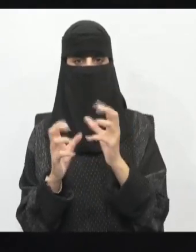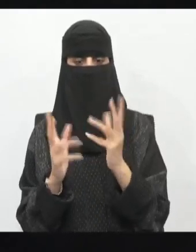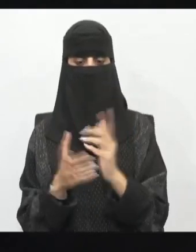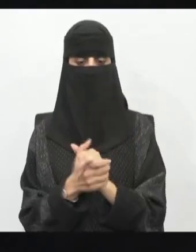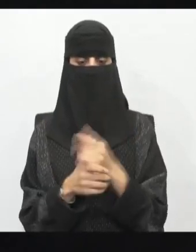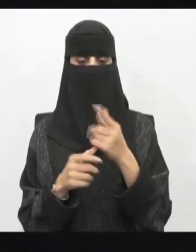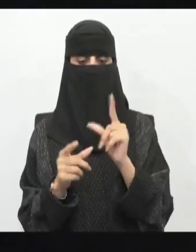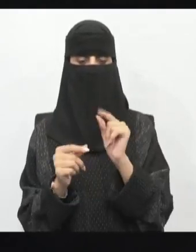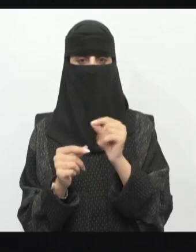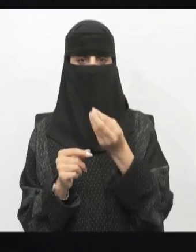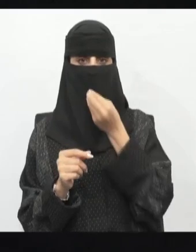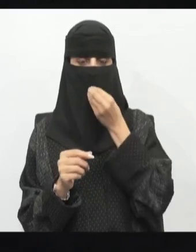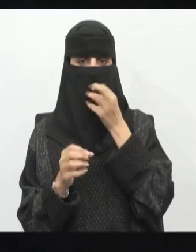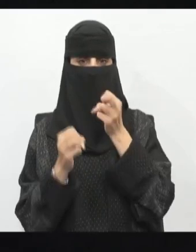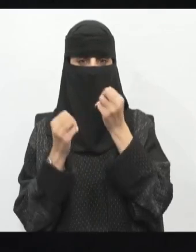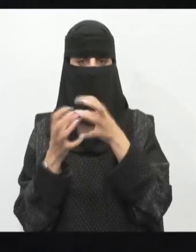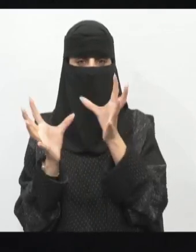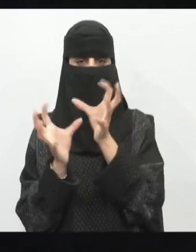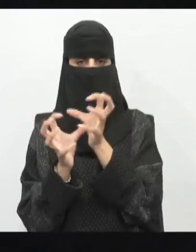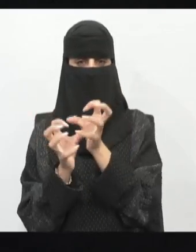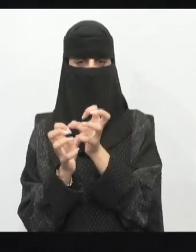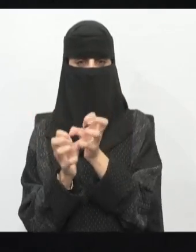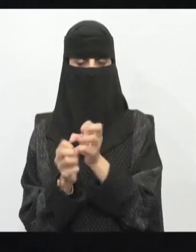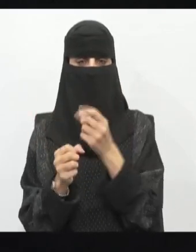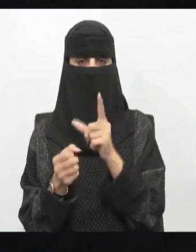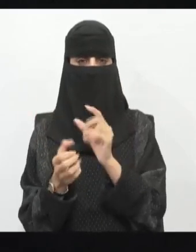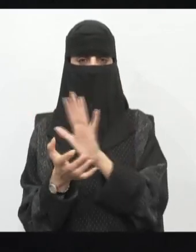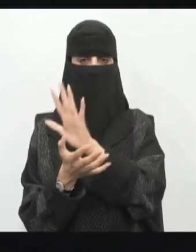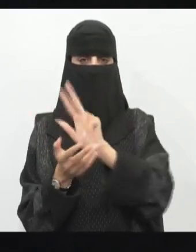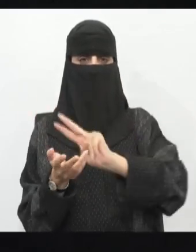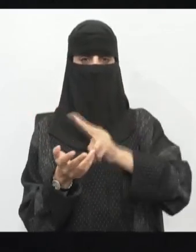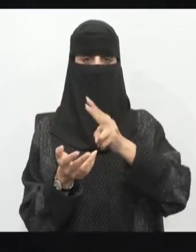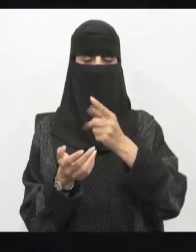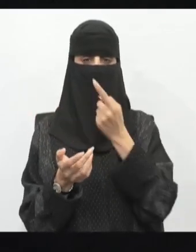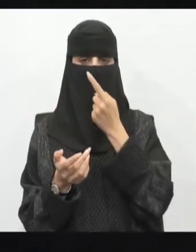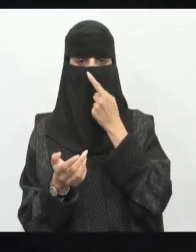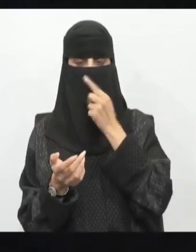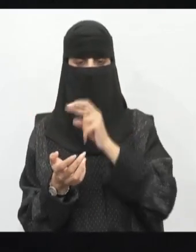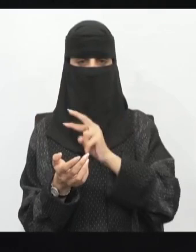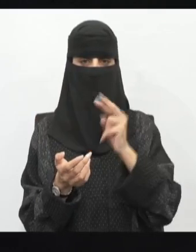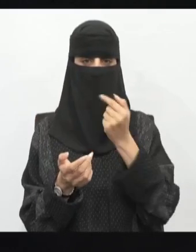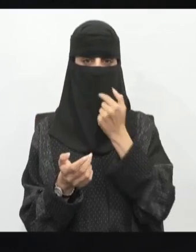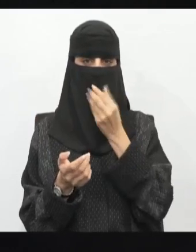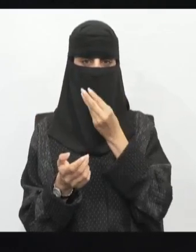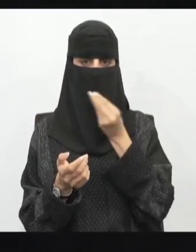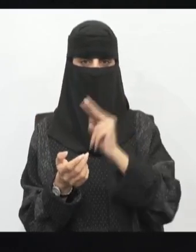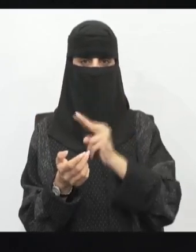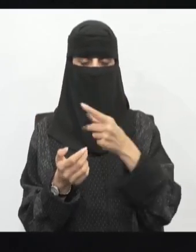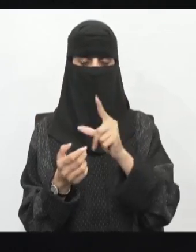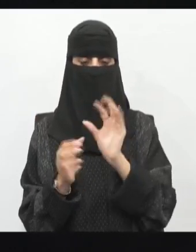تلف المواد الغذائيه ويظهر تغير المظهر والنكهه والرائحه ايضا